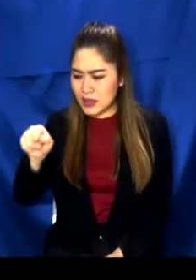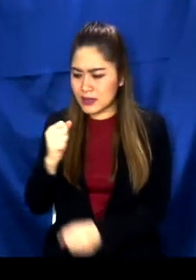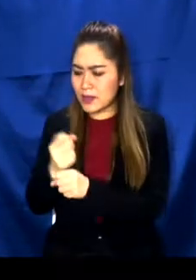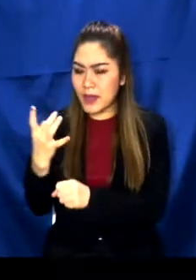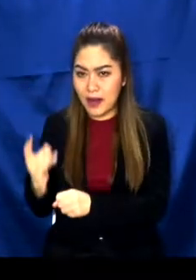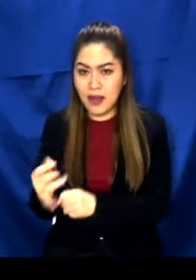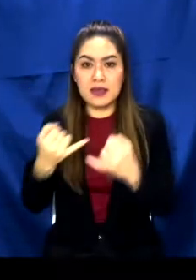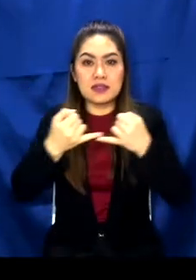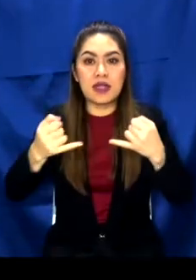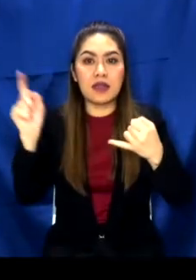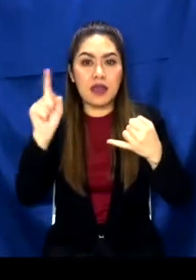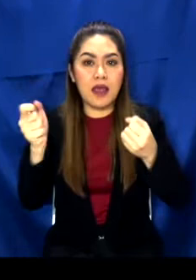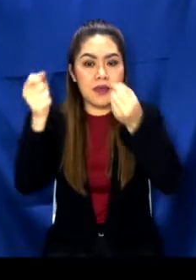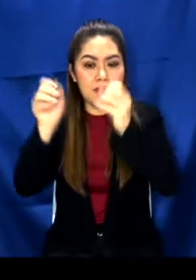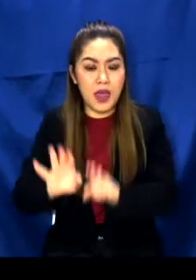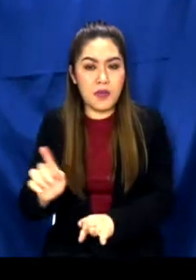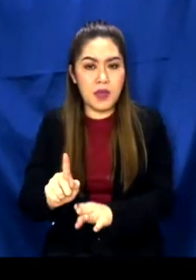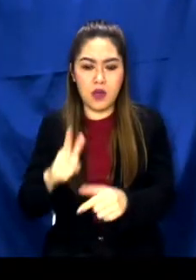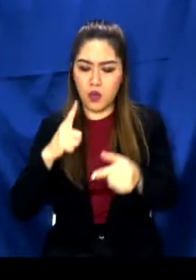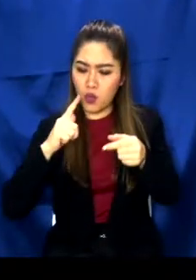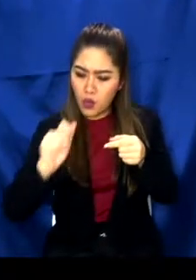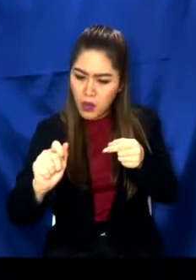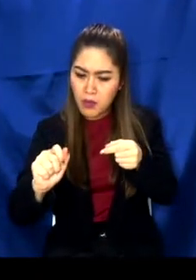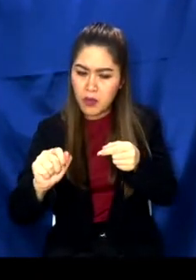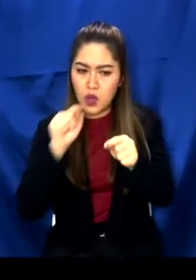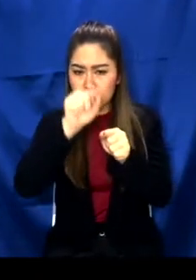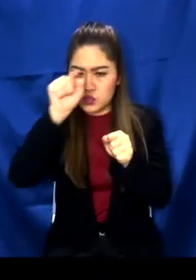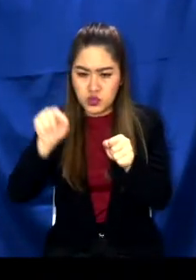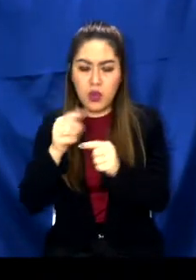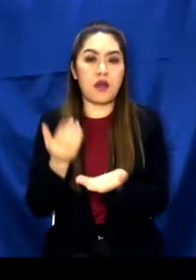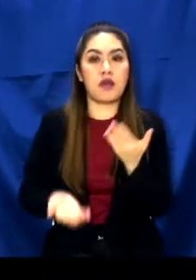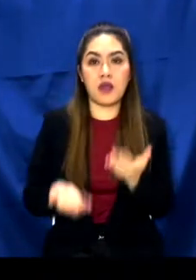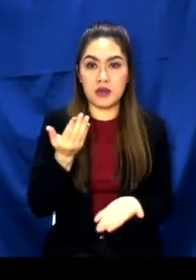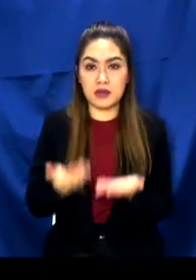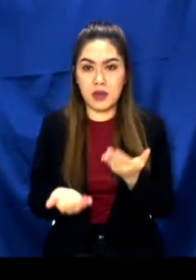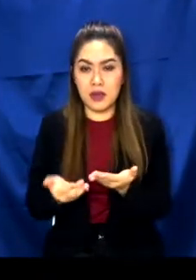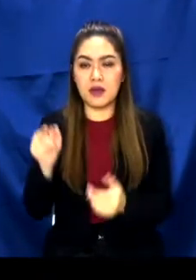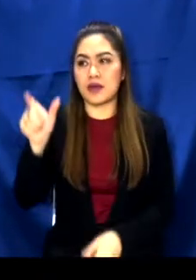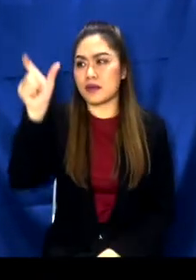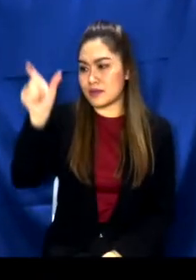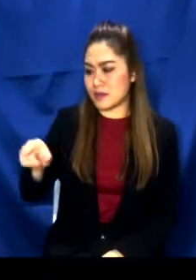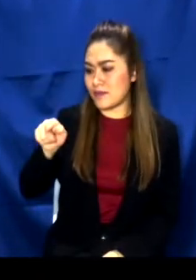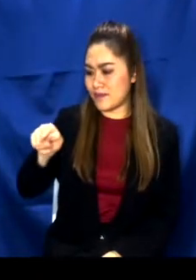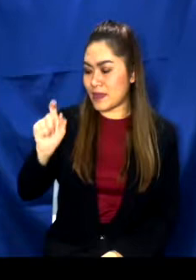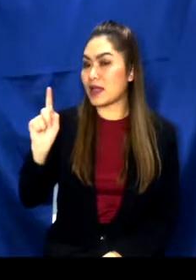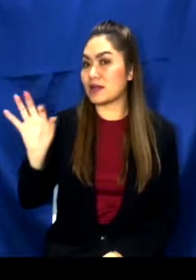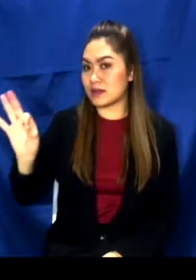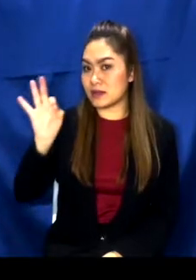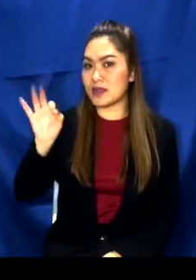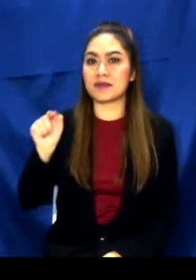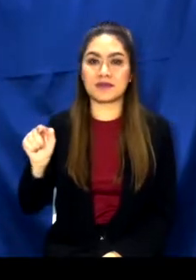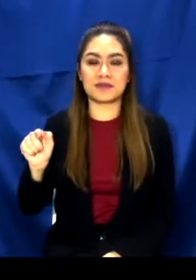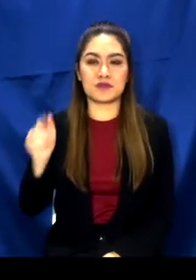ให้เส้นเป็นแบบไหนจะให้ทะลุจะให้เจาะรูแบบไหนนะคะตรงนี้จะเป็นเครื่องมือต่างๆเดี๋ยวเราค่อย